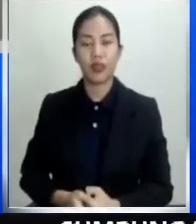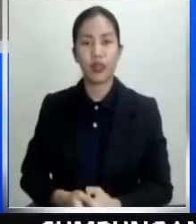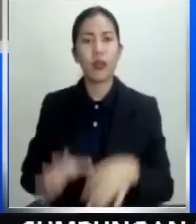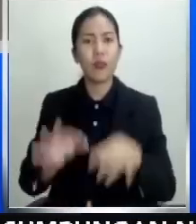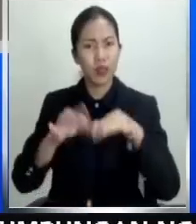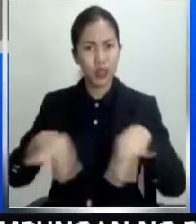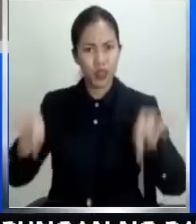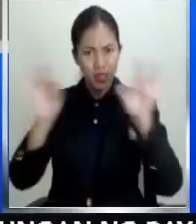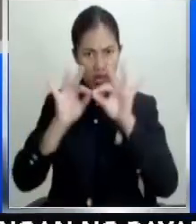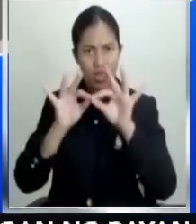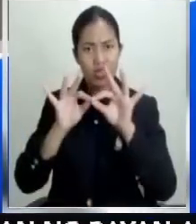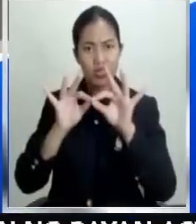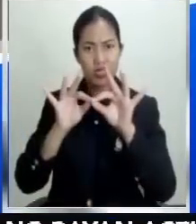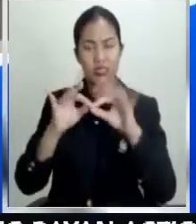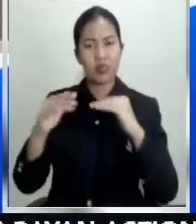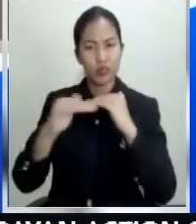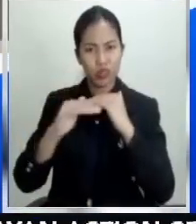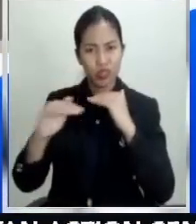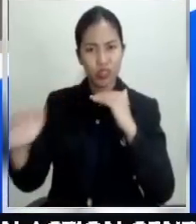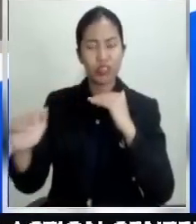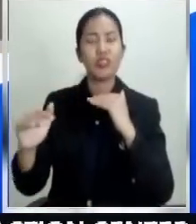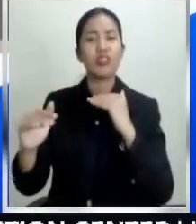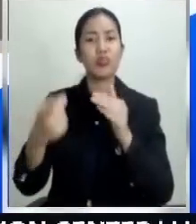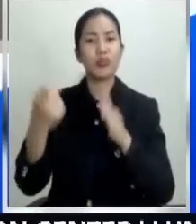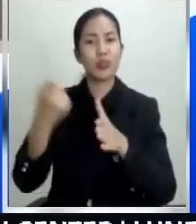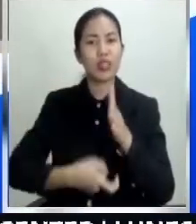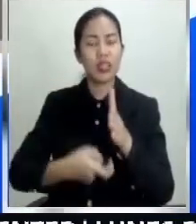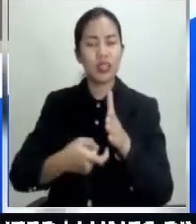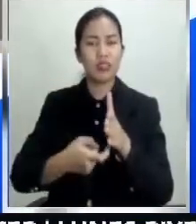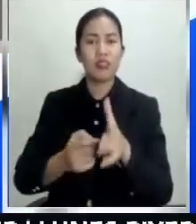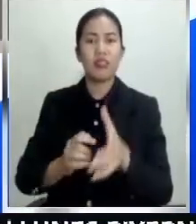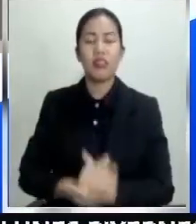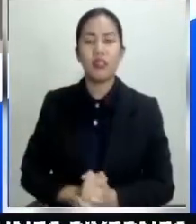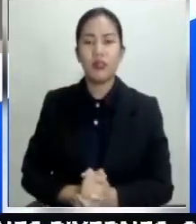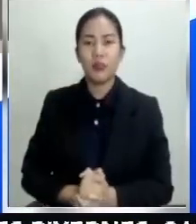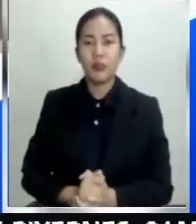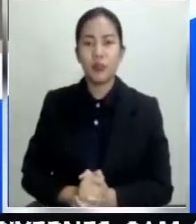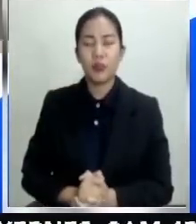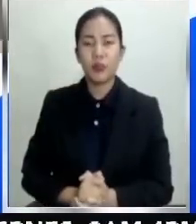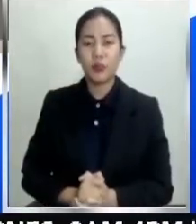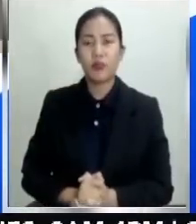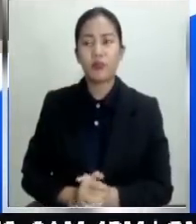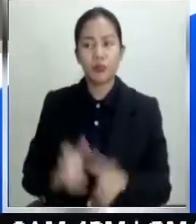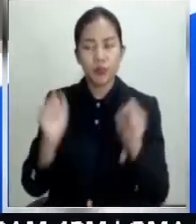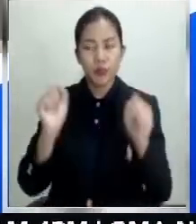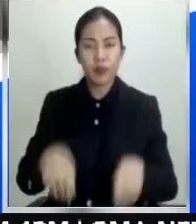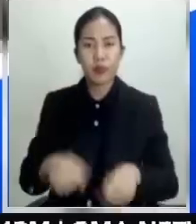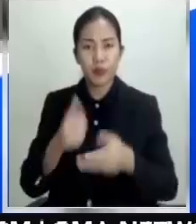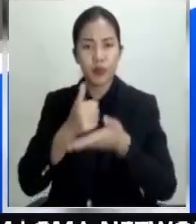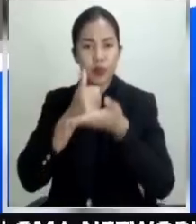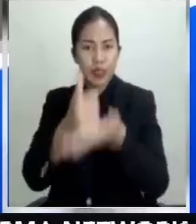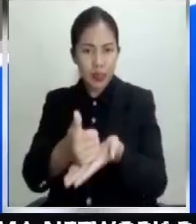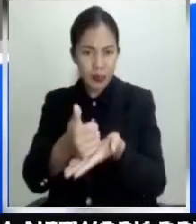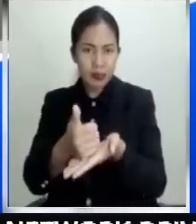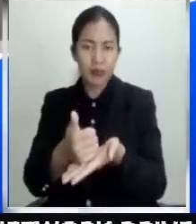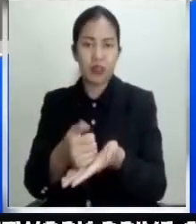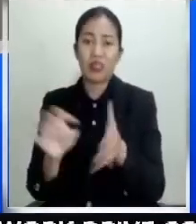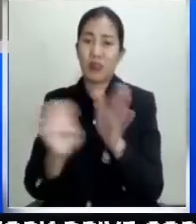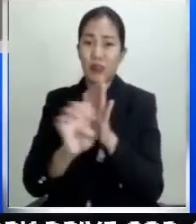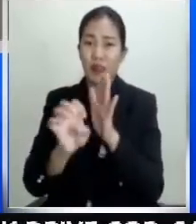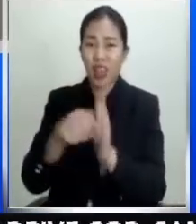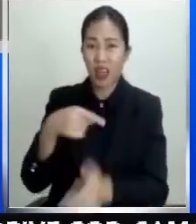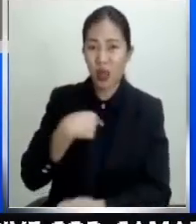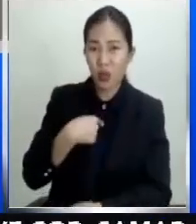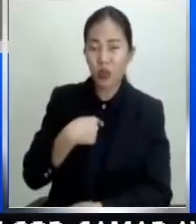bagay. Malaking bagay yun. Kasi makakatulong sa mga katulad ko, katulad ng mga kuhay pa